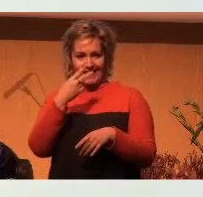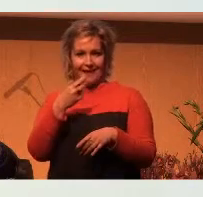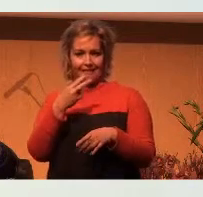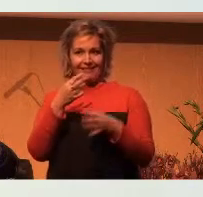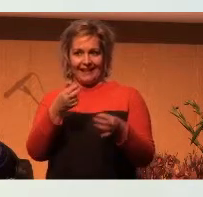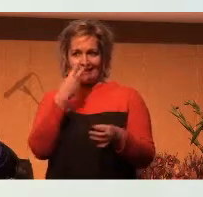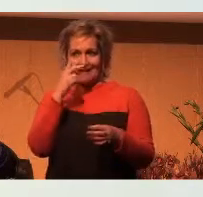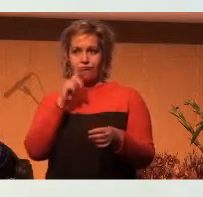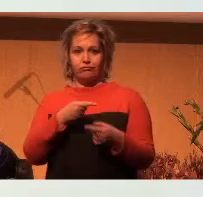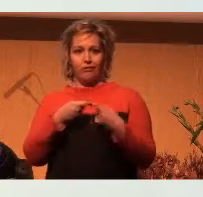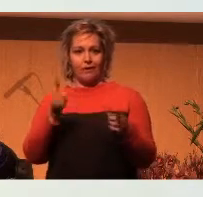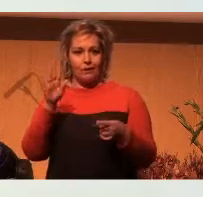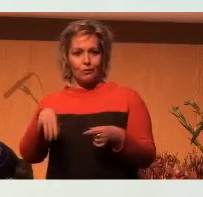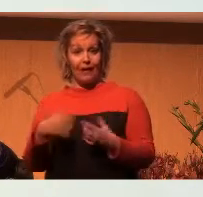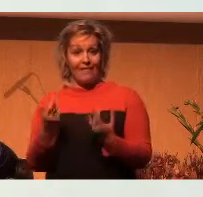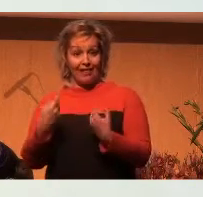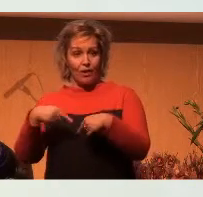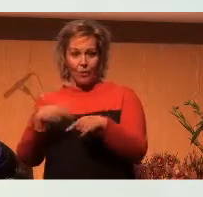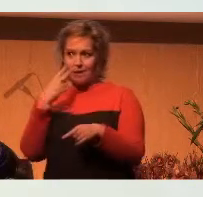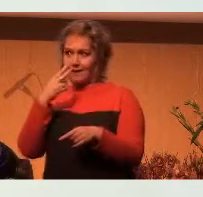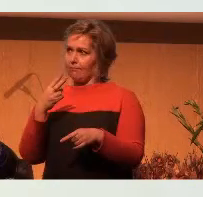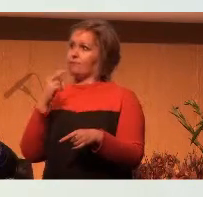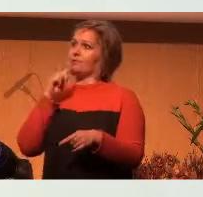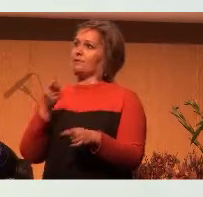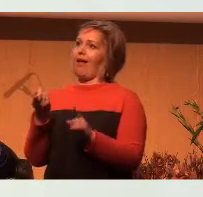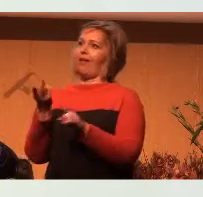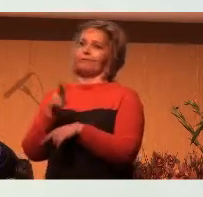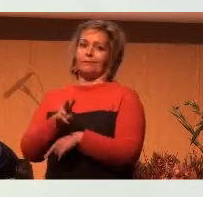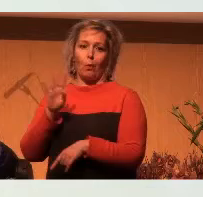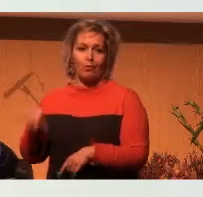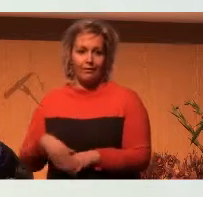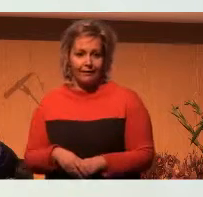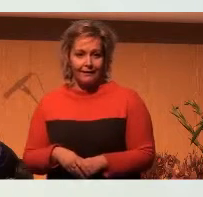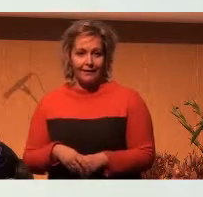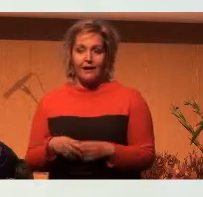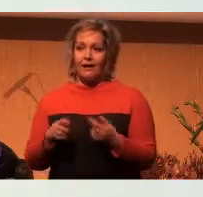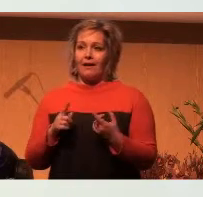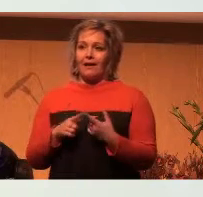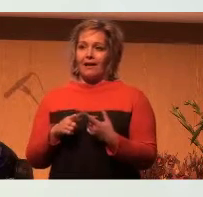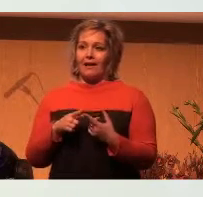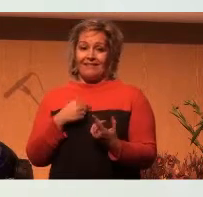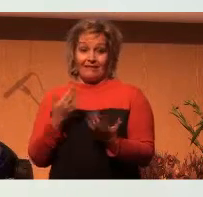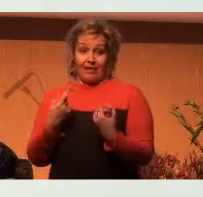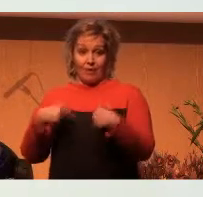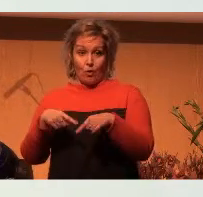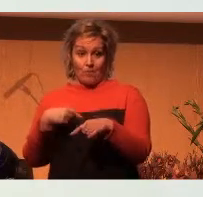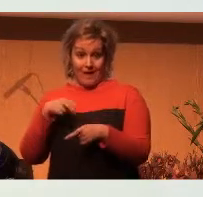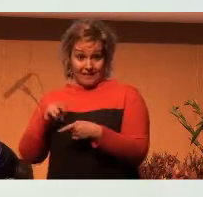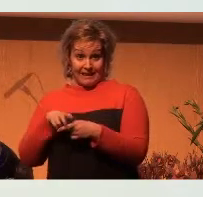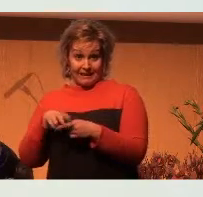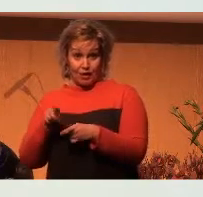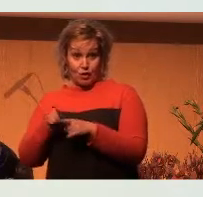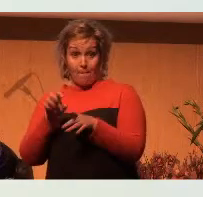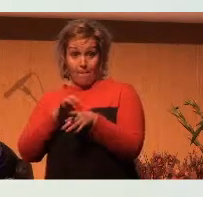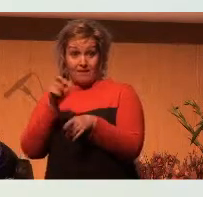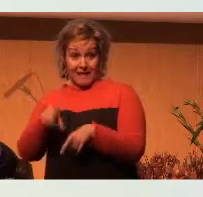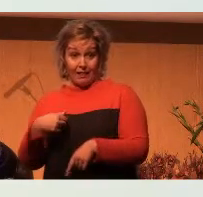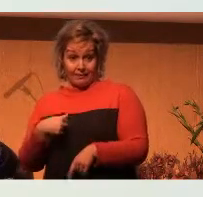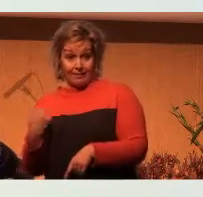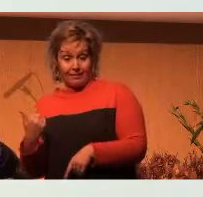ut. Venterommene for eksempel ser helt annerledes ut. De venterommene jeg har sittet på som pasient, de